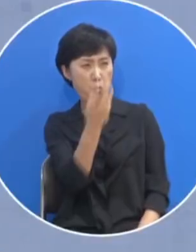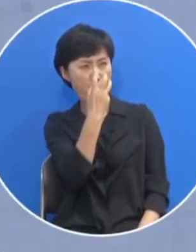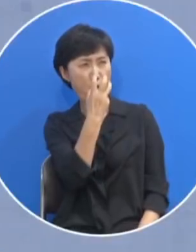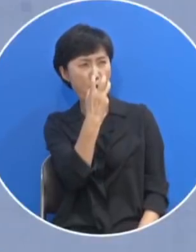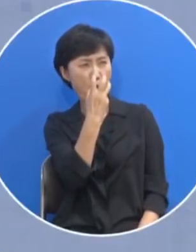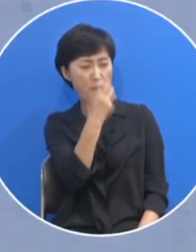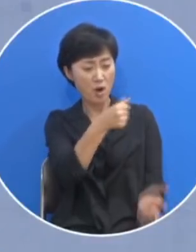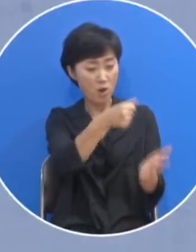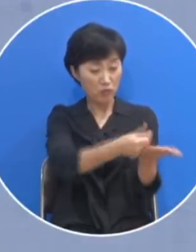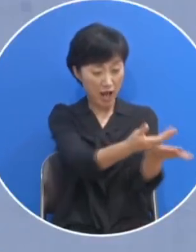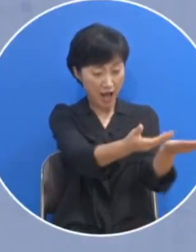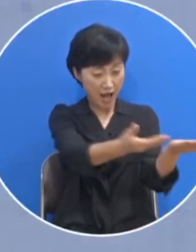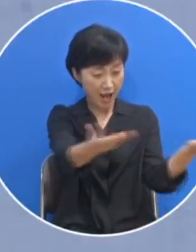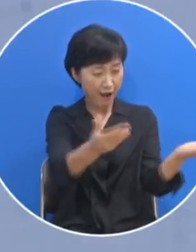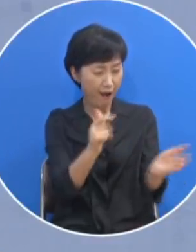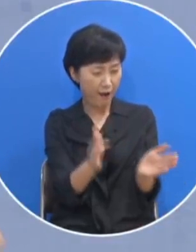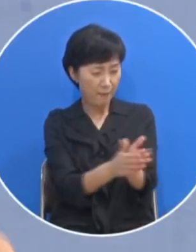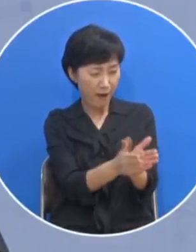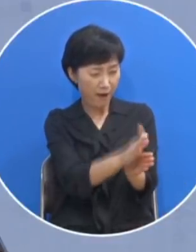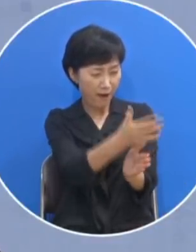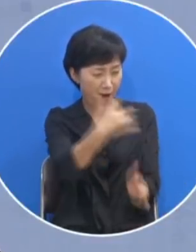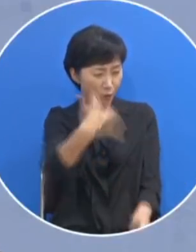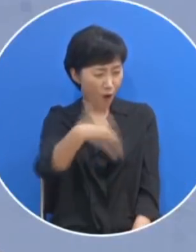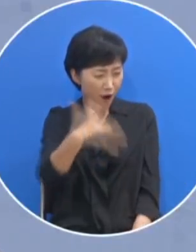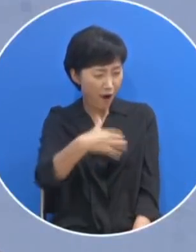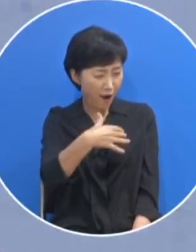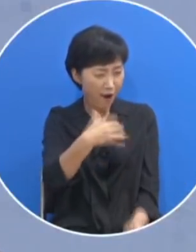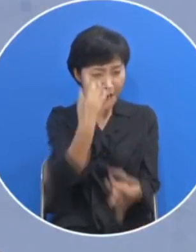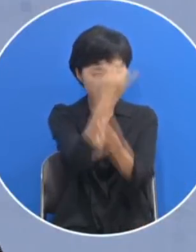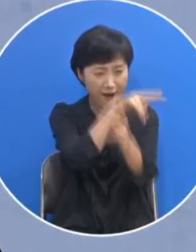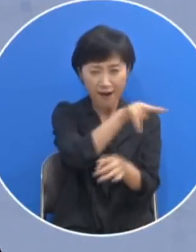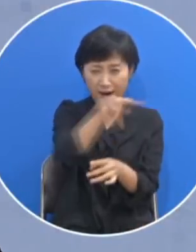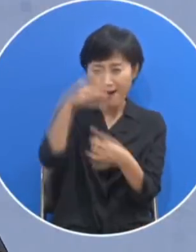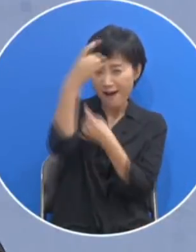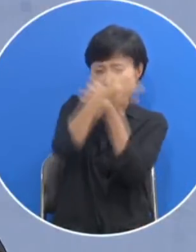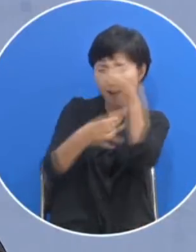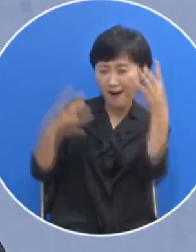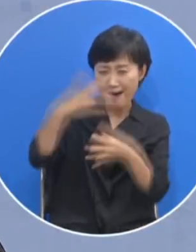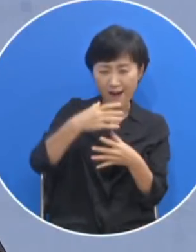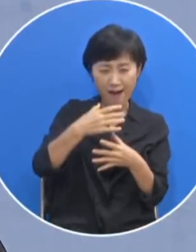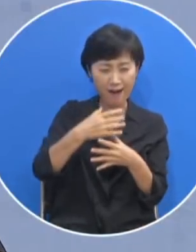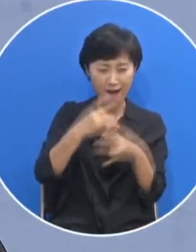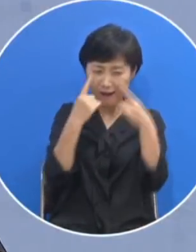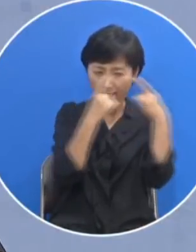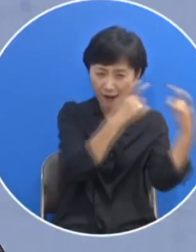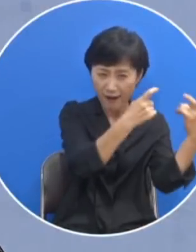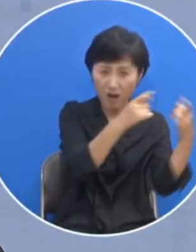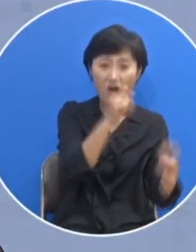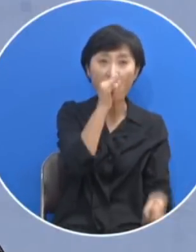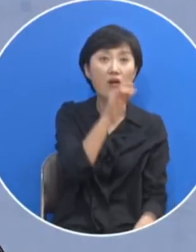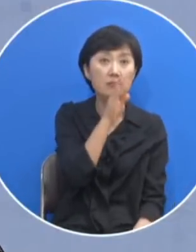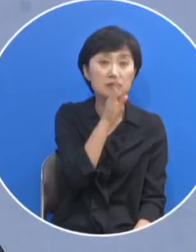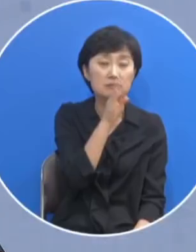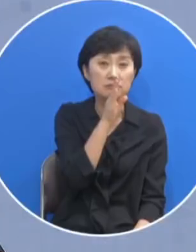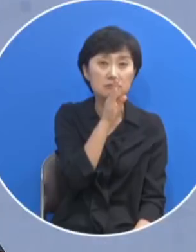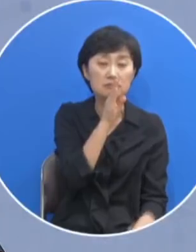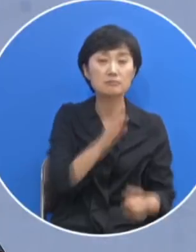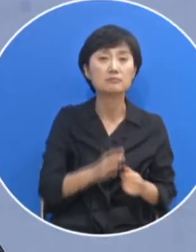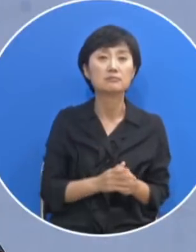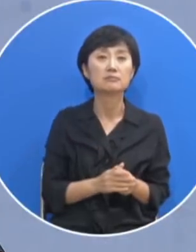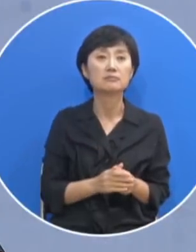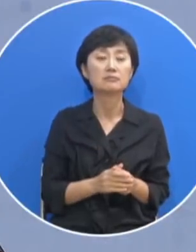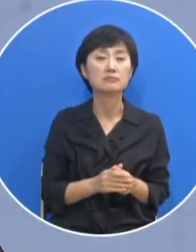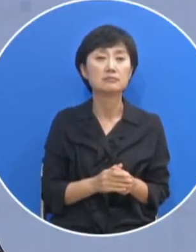만 뱃길로 그렇죠 나 핑크 빠르게 we put out 루프 펜스 r nu lee 태깅 자허 리스 있어